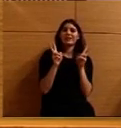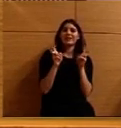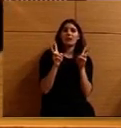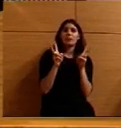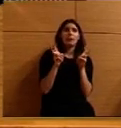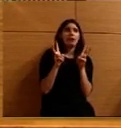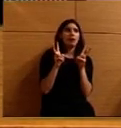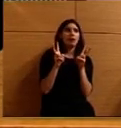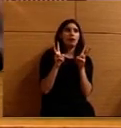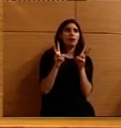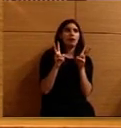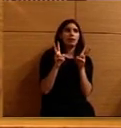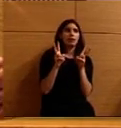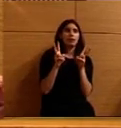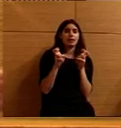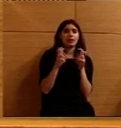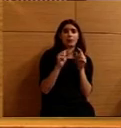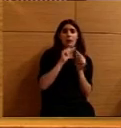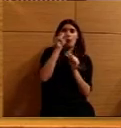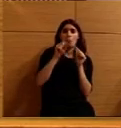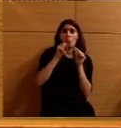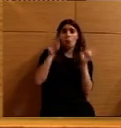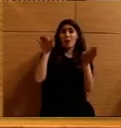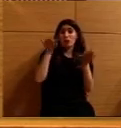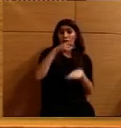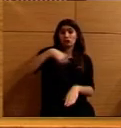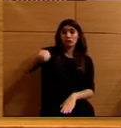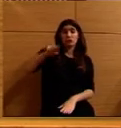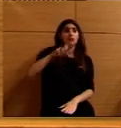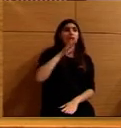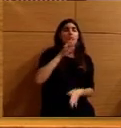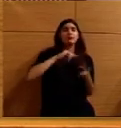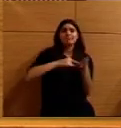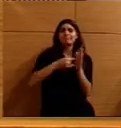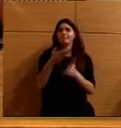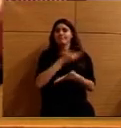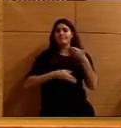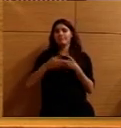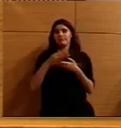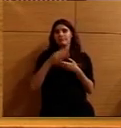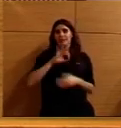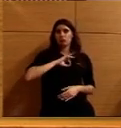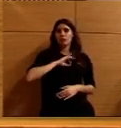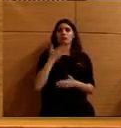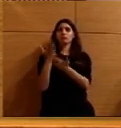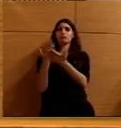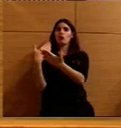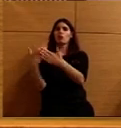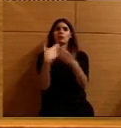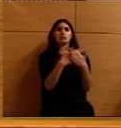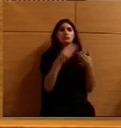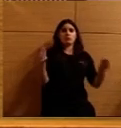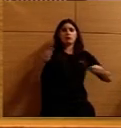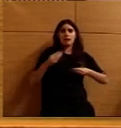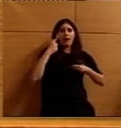que són vols, els plans de vols, també s'ha quedat que això sí que ho coordinarà la Diputació, s'ha demanat la documentació per a coordinar plans de